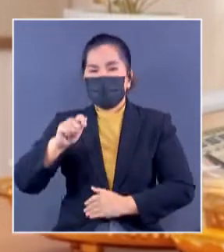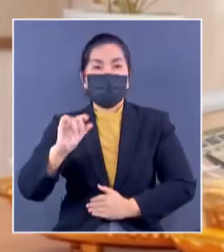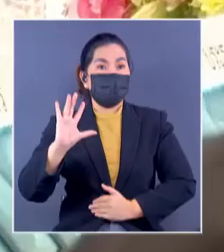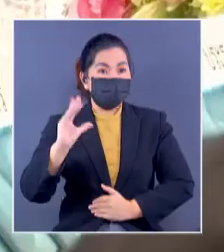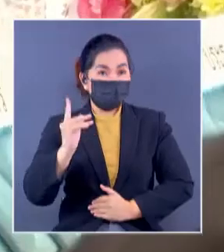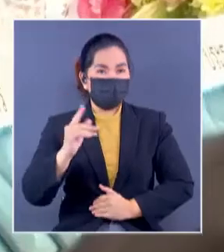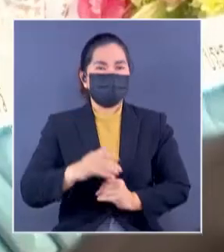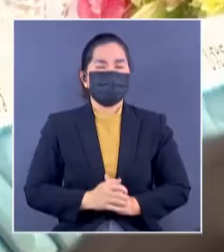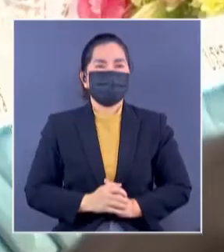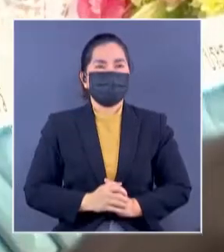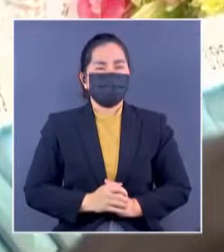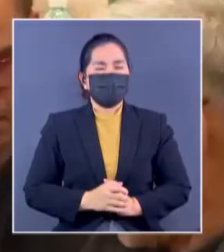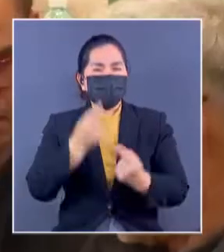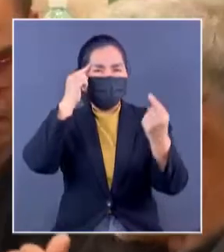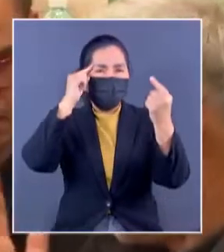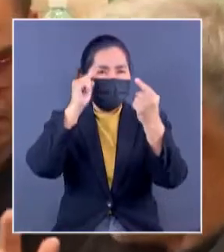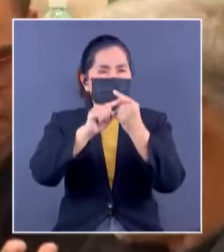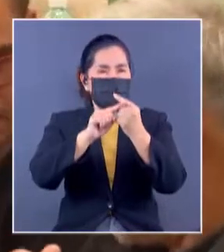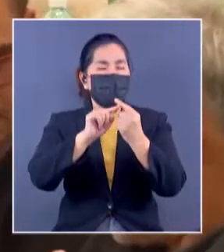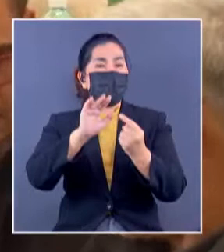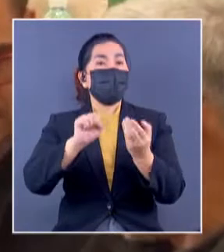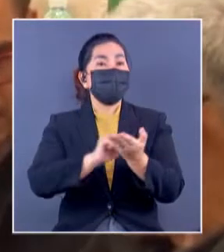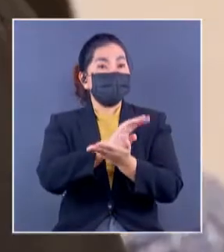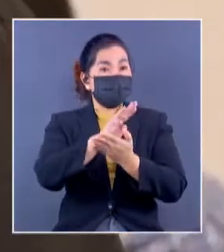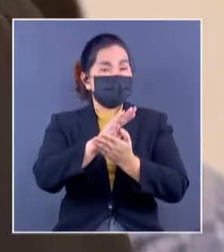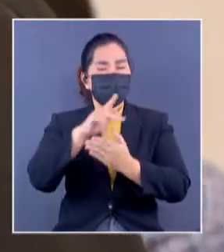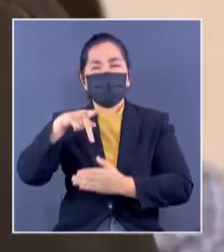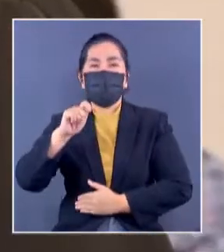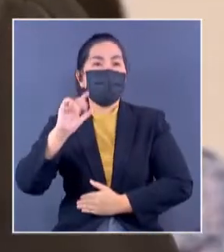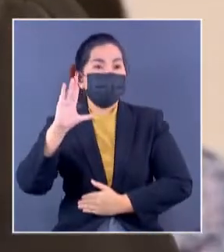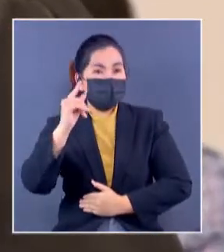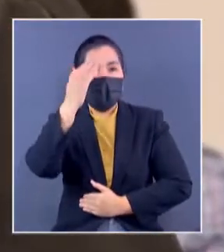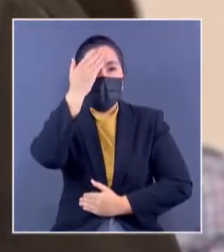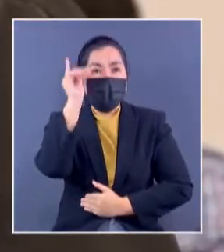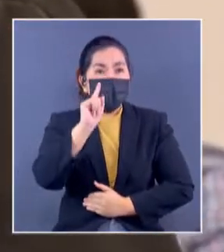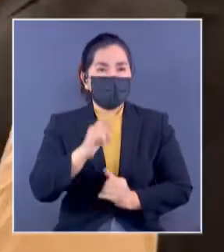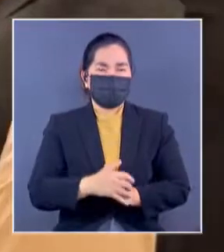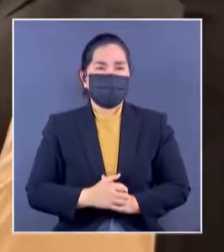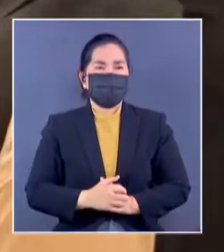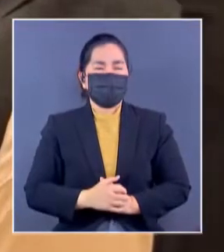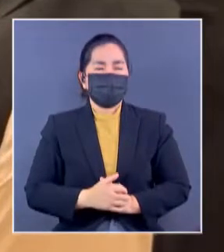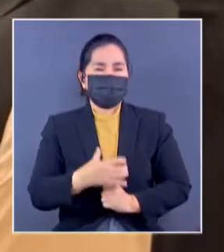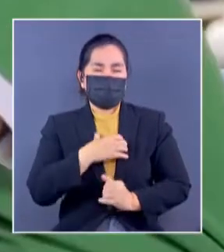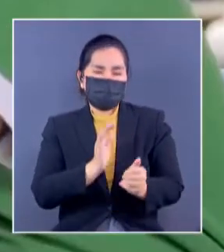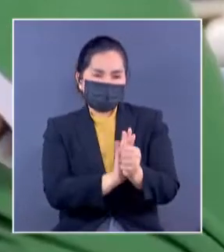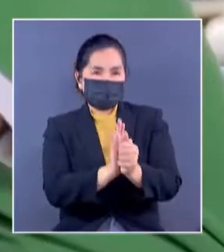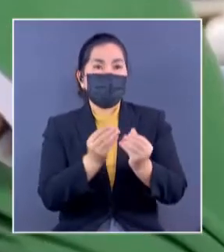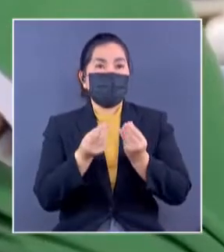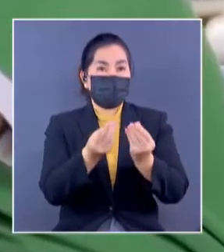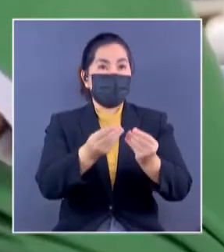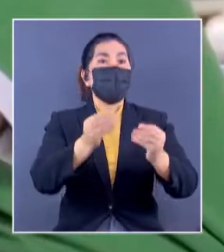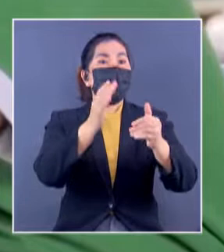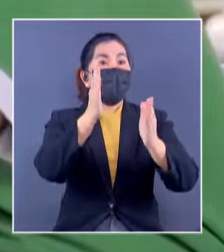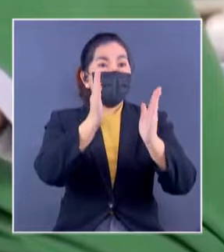ชุมชนโดยจุดมุ่งหมายเป้าหมายของสถาบันพัฒนาองค์กรชุมชนแห่งนี้เนี่ยก็คือการสร้างความเข้มแข็งขององ